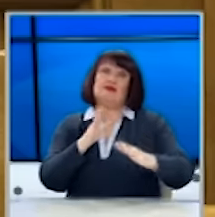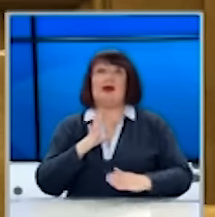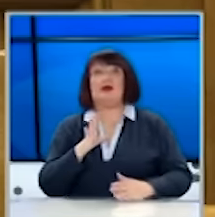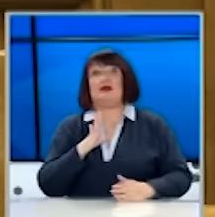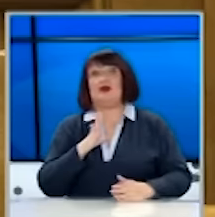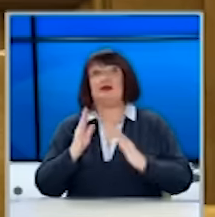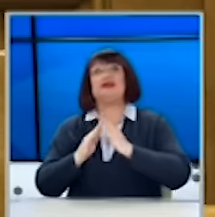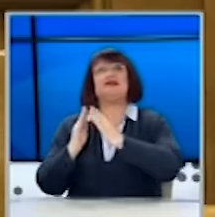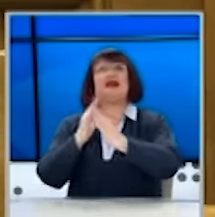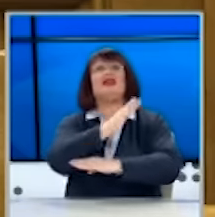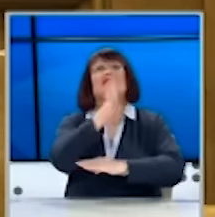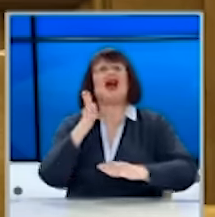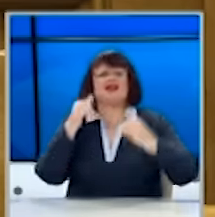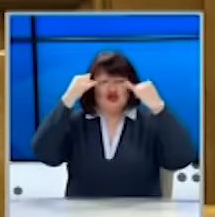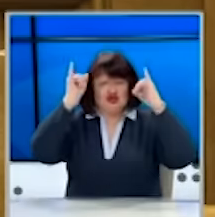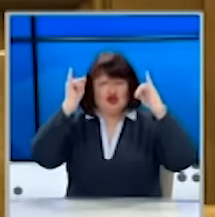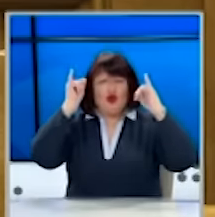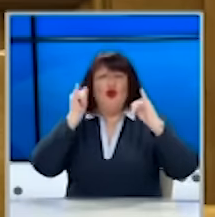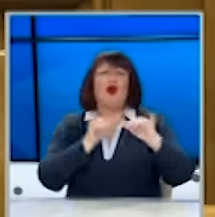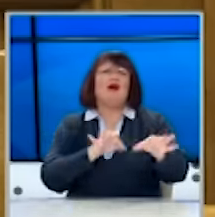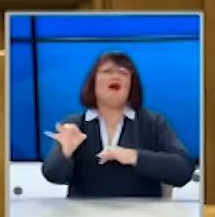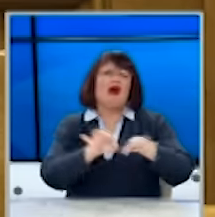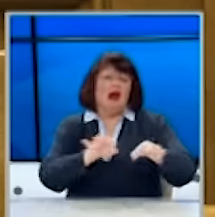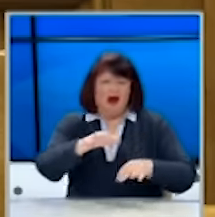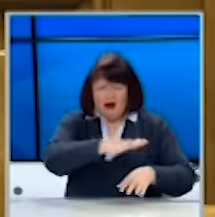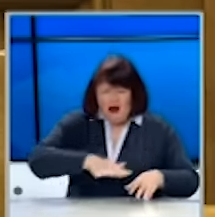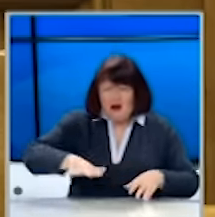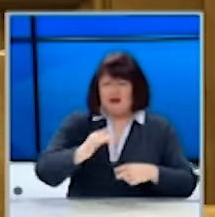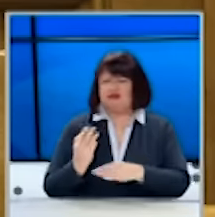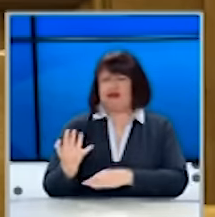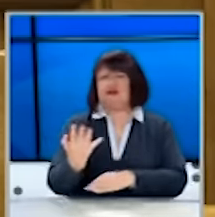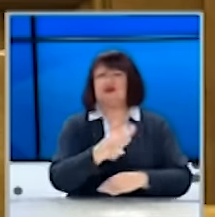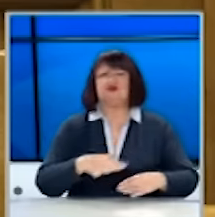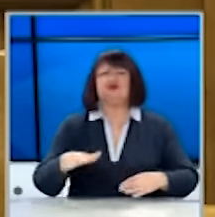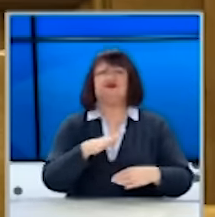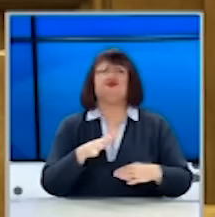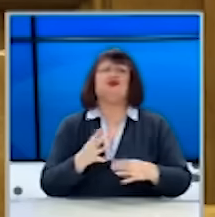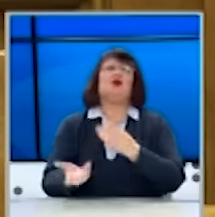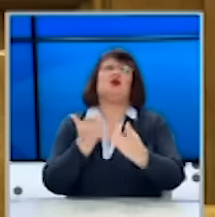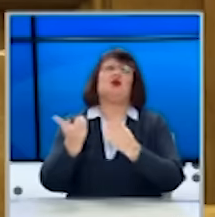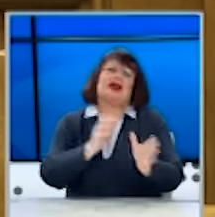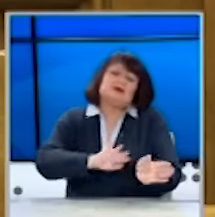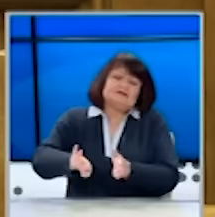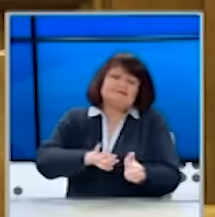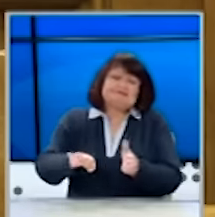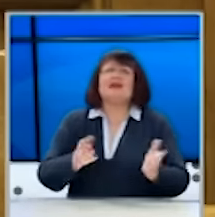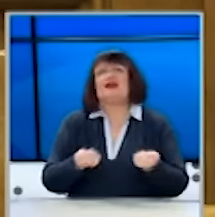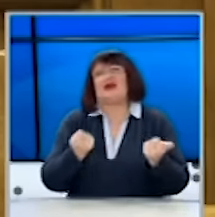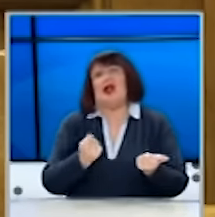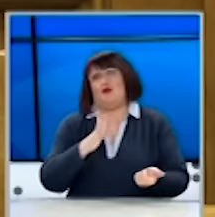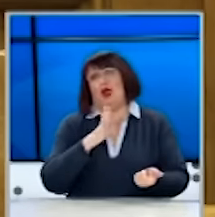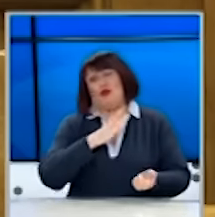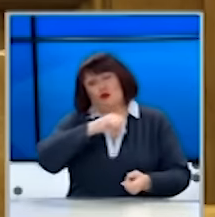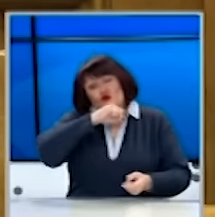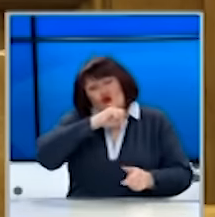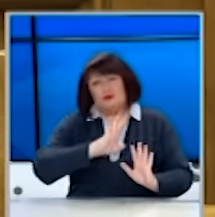τα σπίτια, τα δάση, τα ζώα, οι καλλιεργήσιμες εκτάσεις που καίγονταν περνούσαν σε δεύτερη μοίρα μπροστά σε αυτό